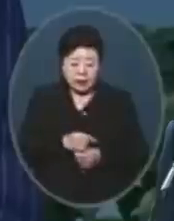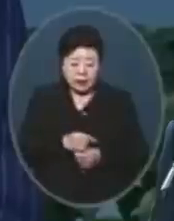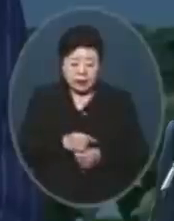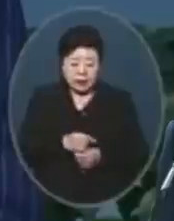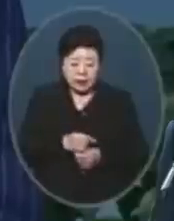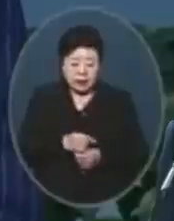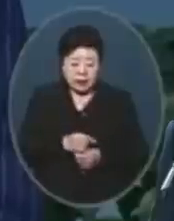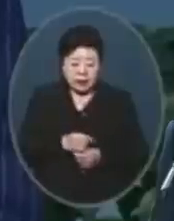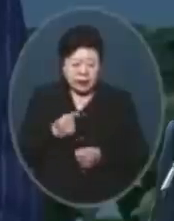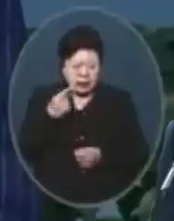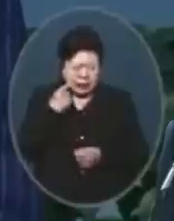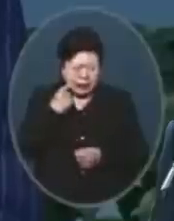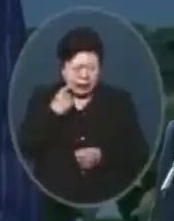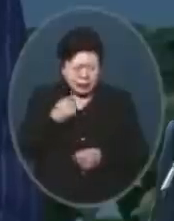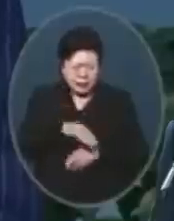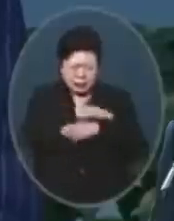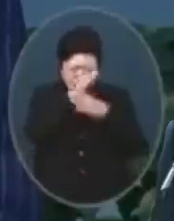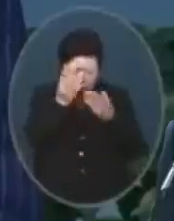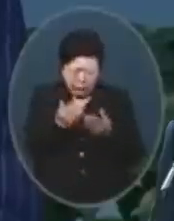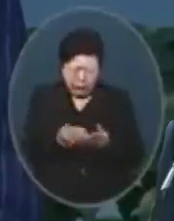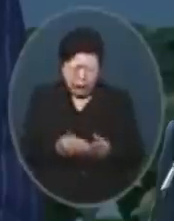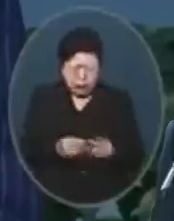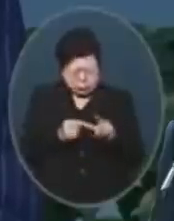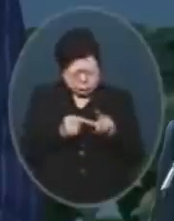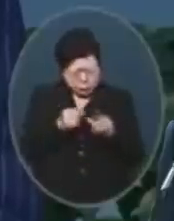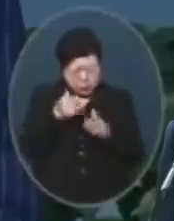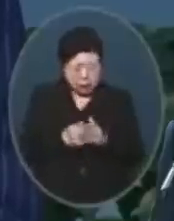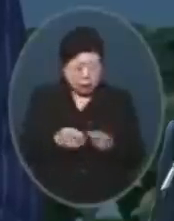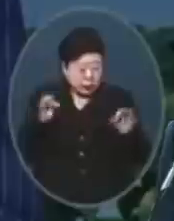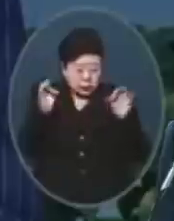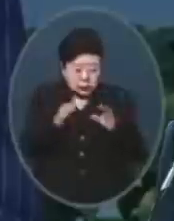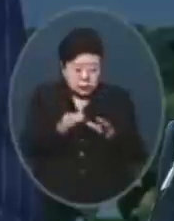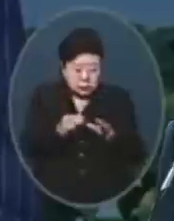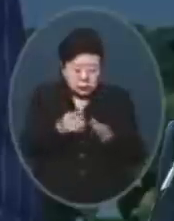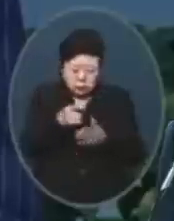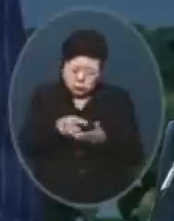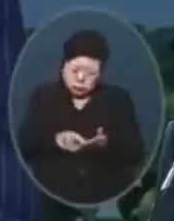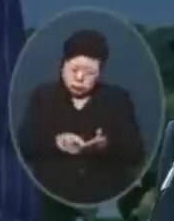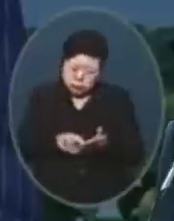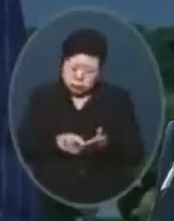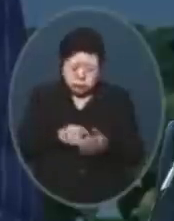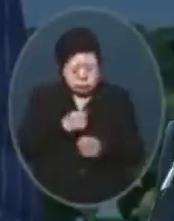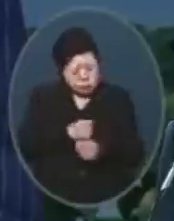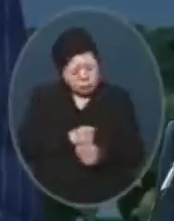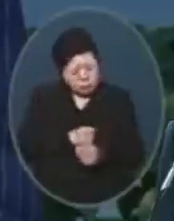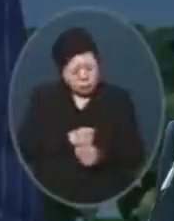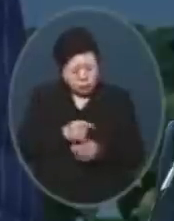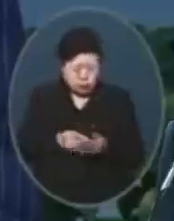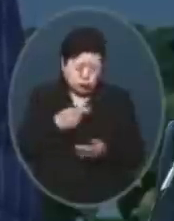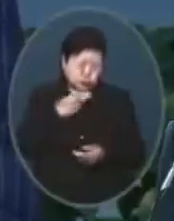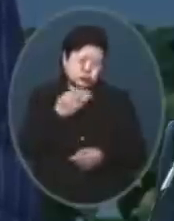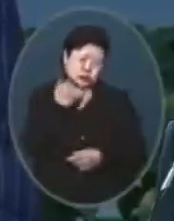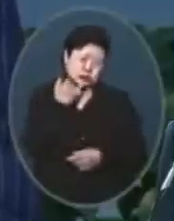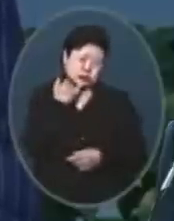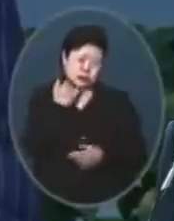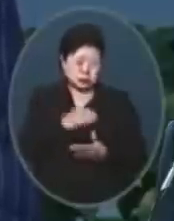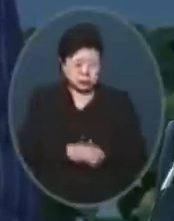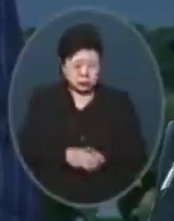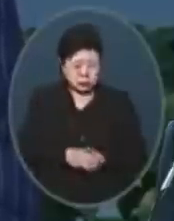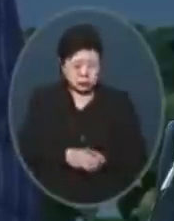거의 암이 사라질 반 되었으니까 하는 말이 수술을 해도 좋고 안 해도 좋겠다.